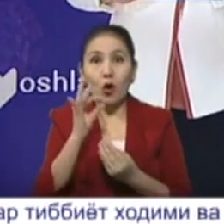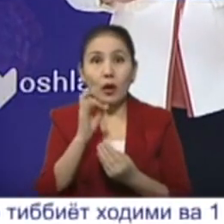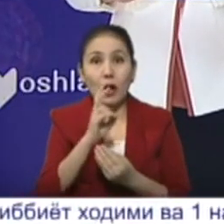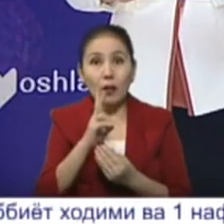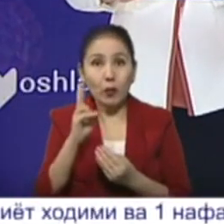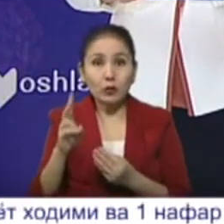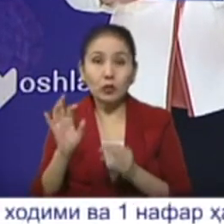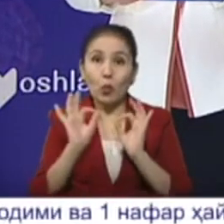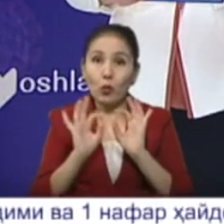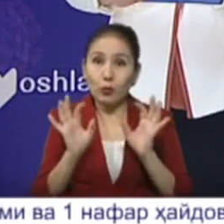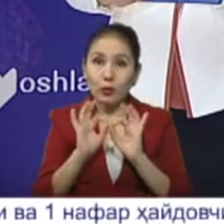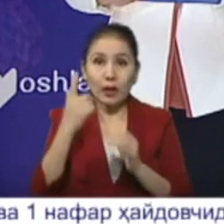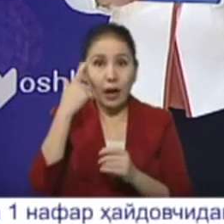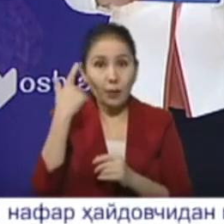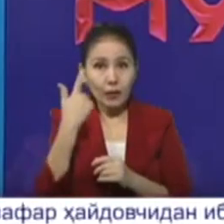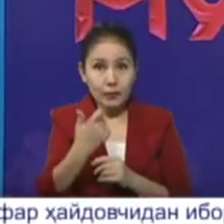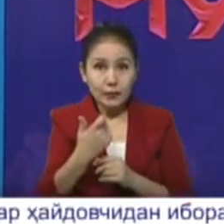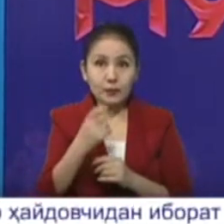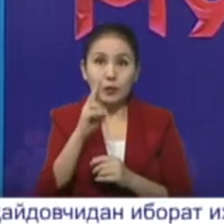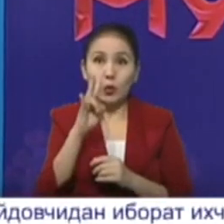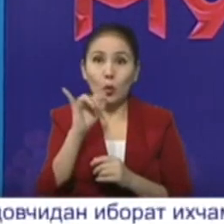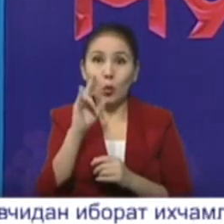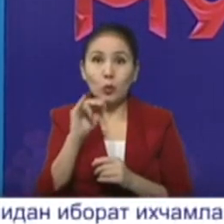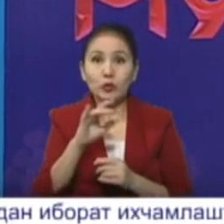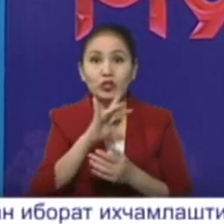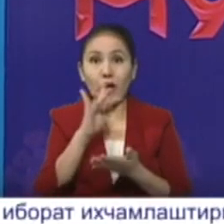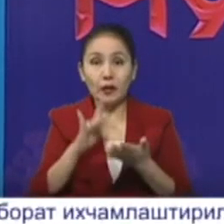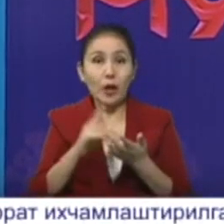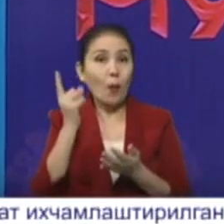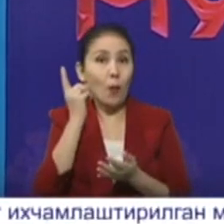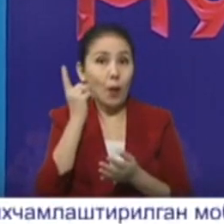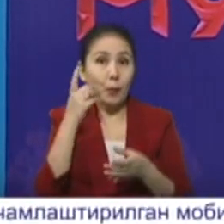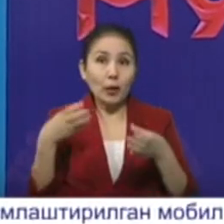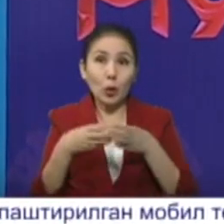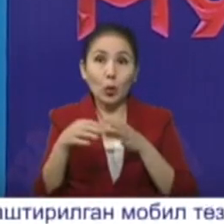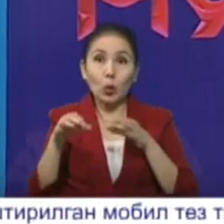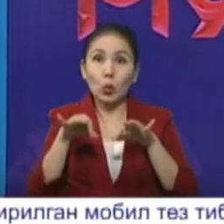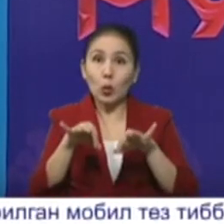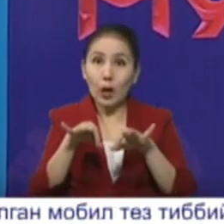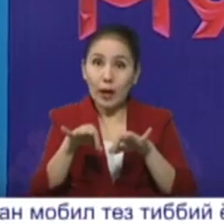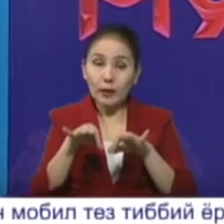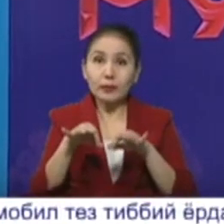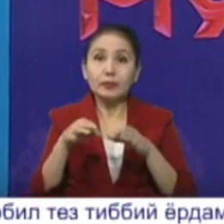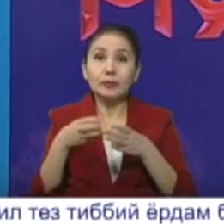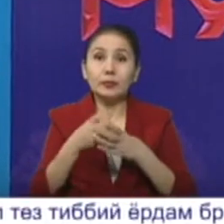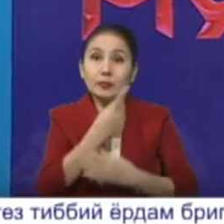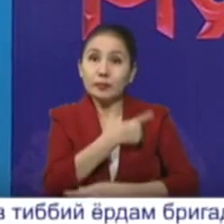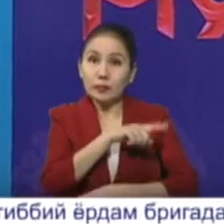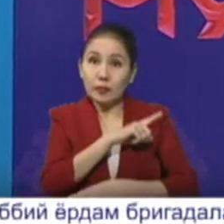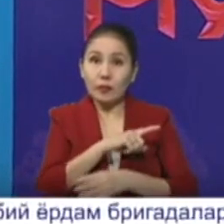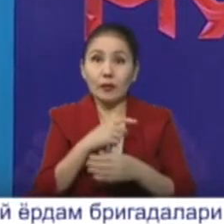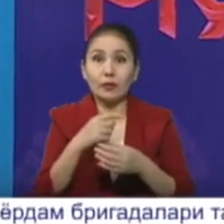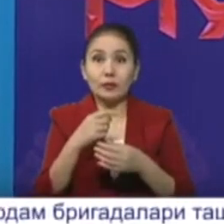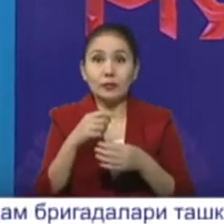Qoraqalpog'istonlik muxbirimizning xabar berishicha, Nukus shahrida mobil guruhlar uchun avtoulovlar yetkazib berildi. Bu esa aholidan kelgan